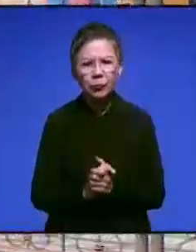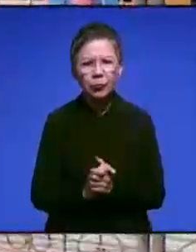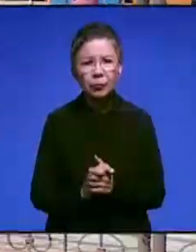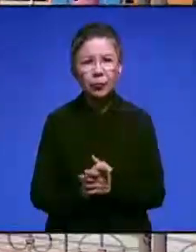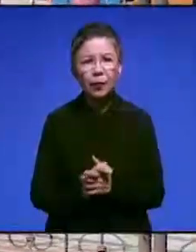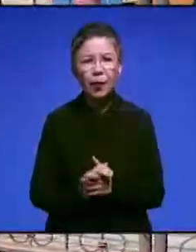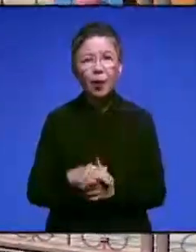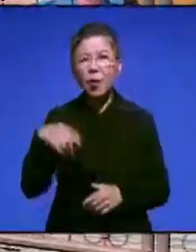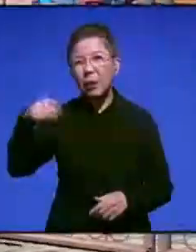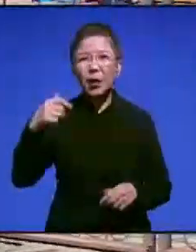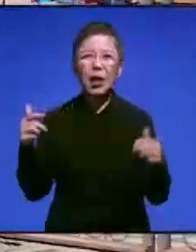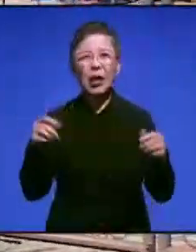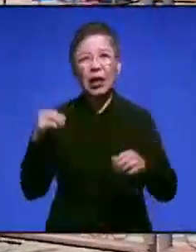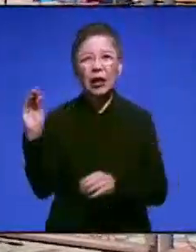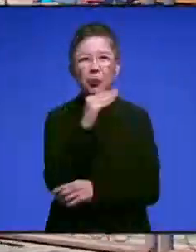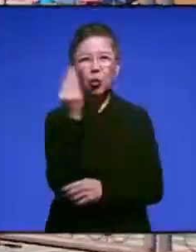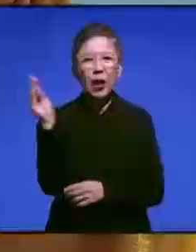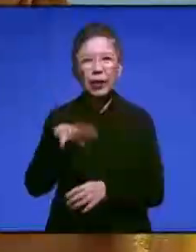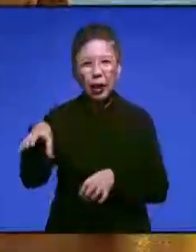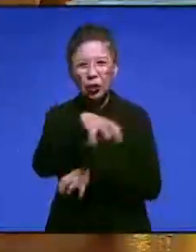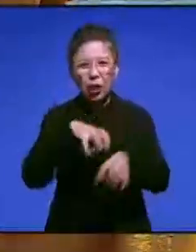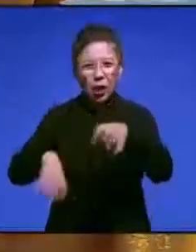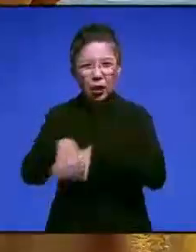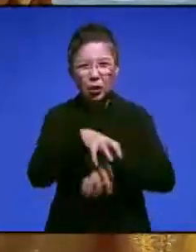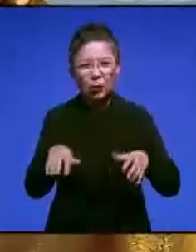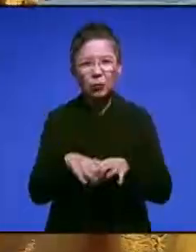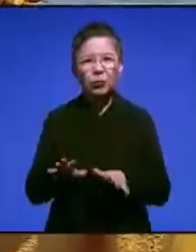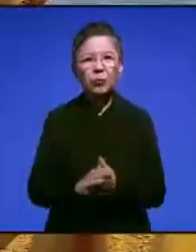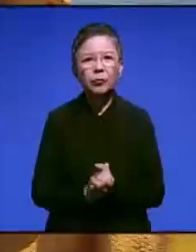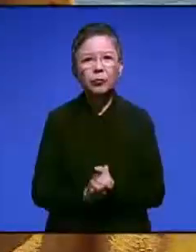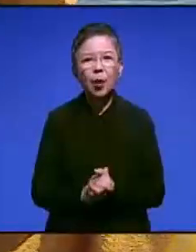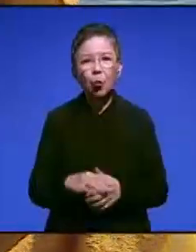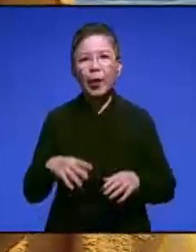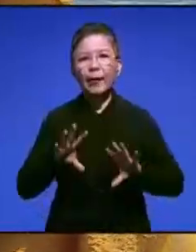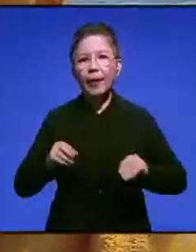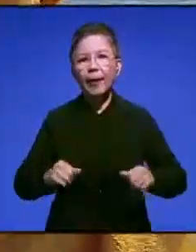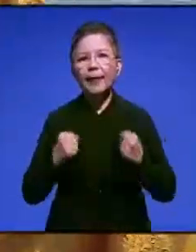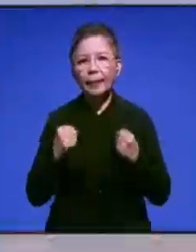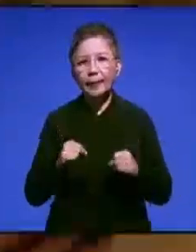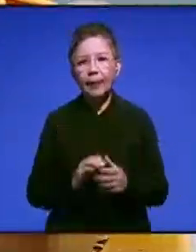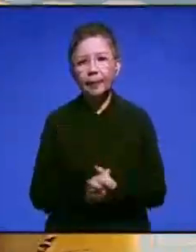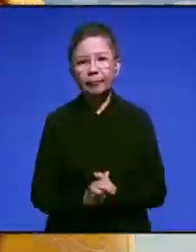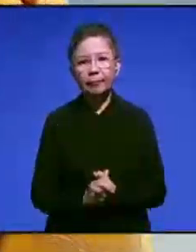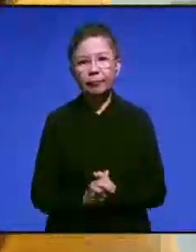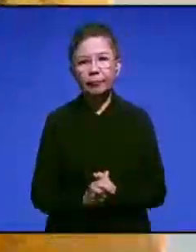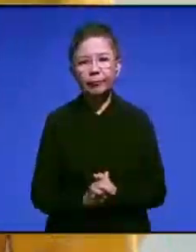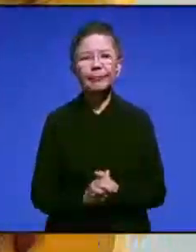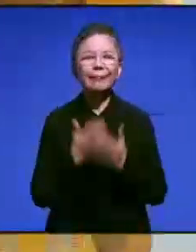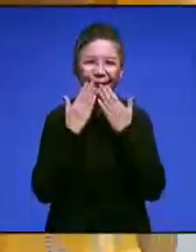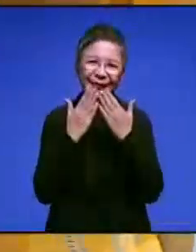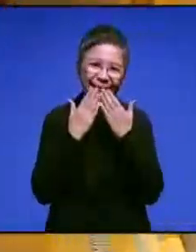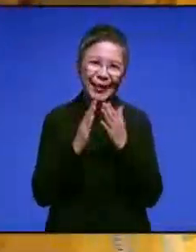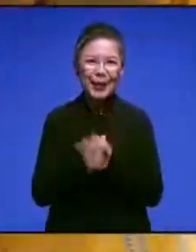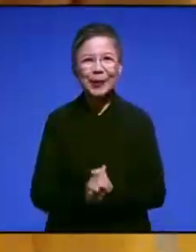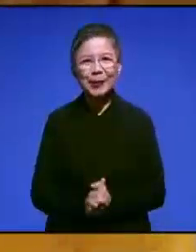Mungkin transportasi, harus di reshuffle. Kalau ini mungkin ketenaga kerjaan. Makasih ya. Yeah.